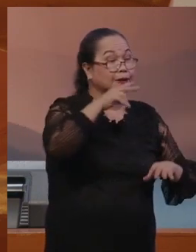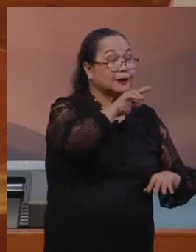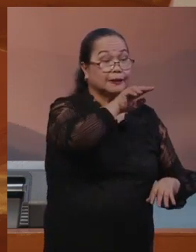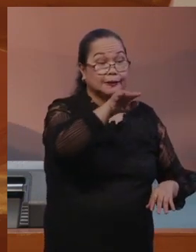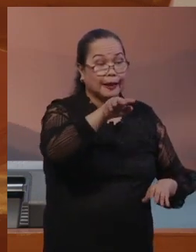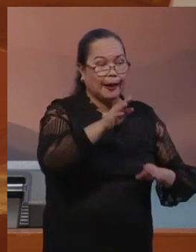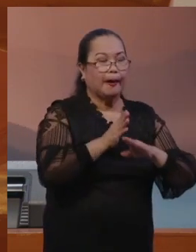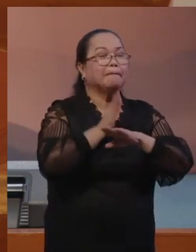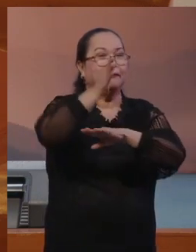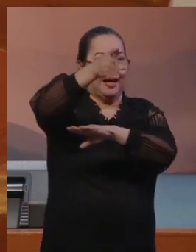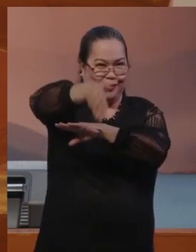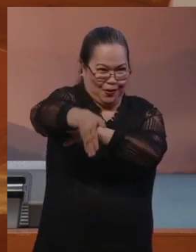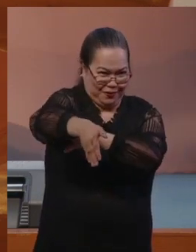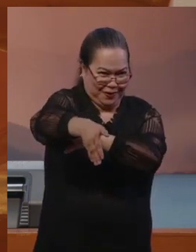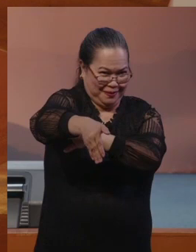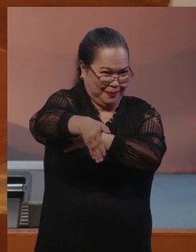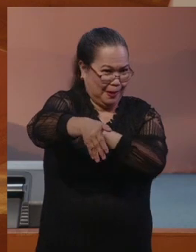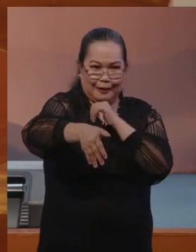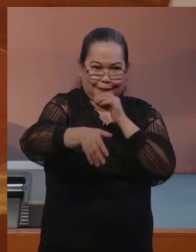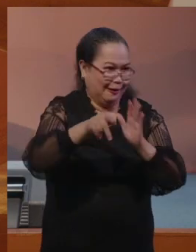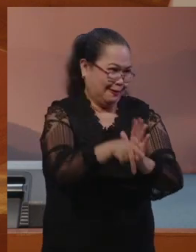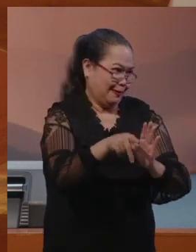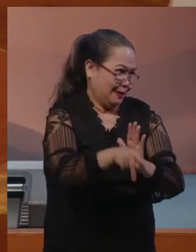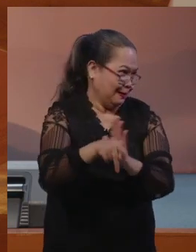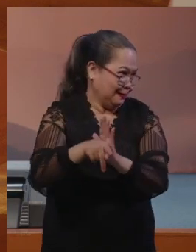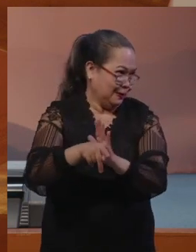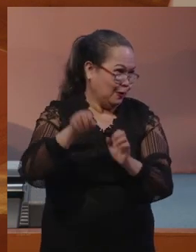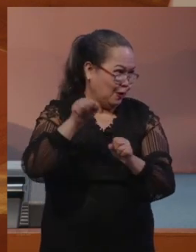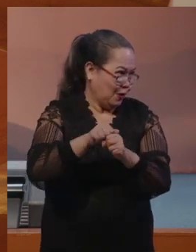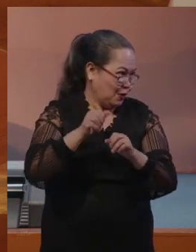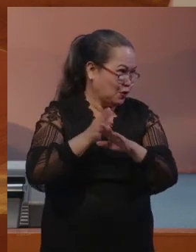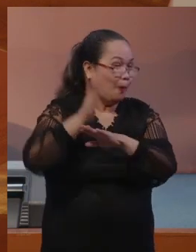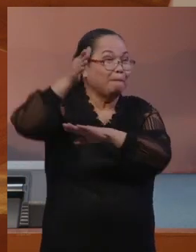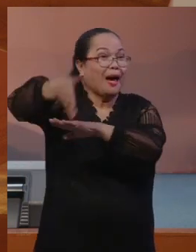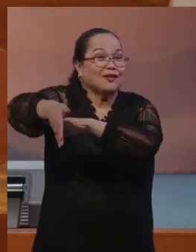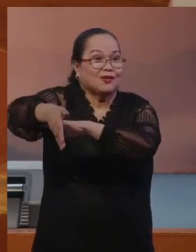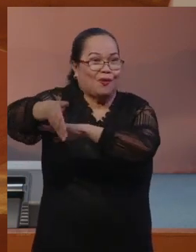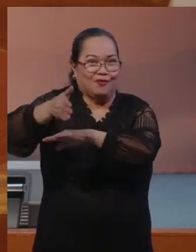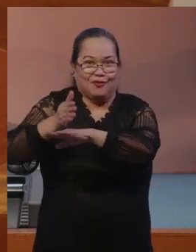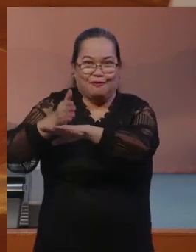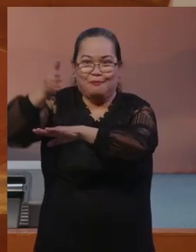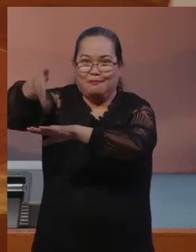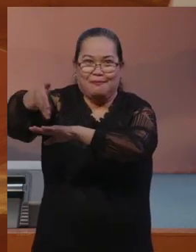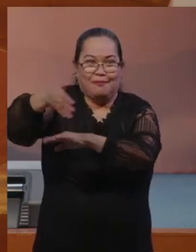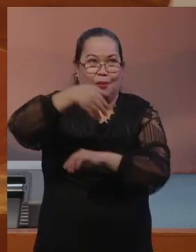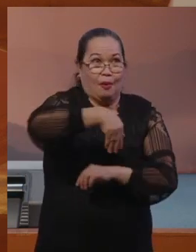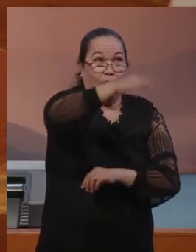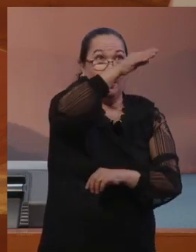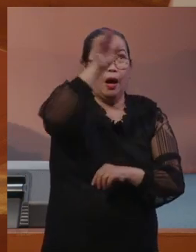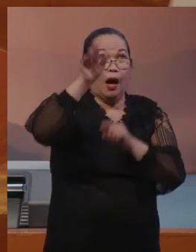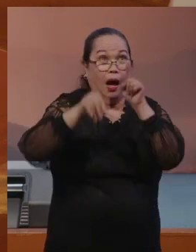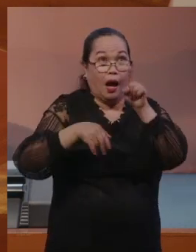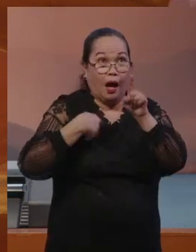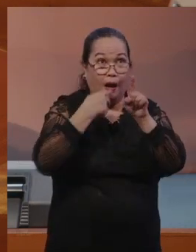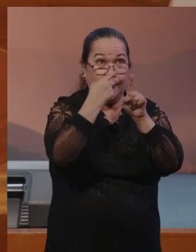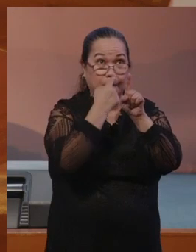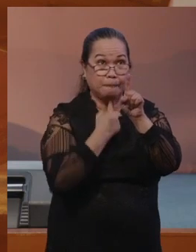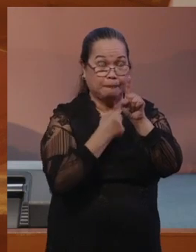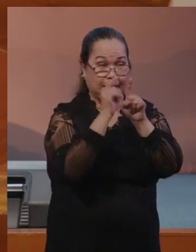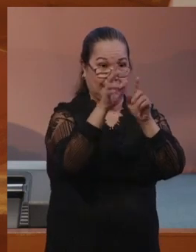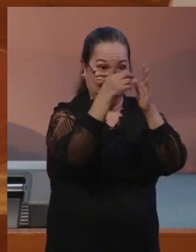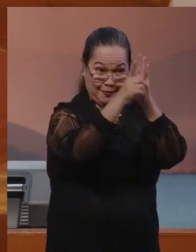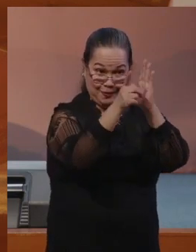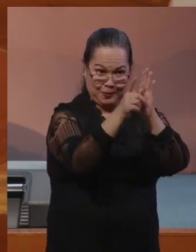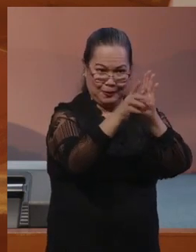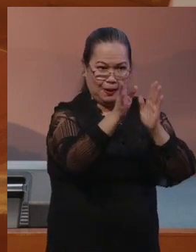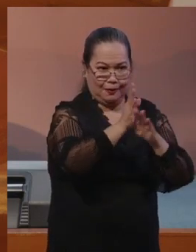nag-Passover ang angel of death. Kaya po nagkaroon ng Passover feast. After several hundred